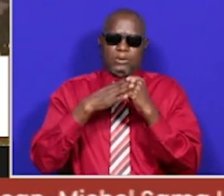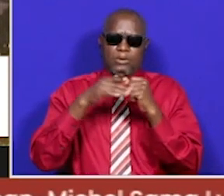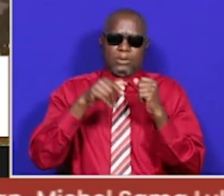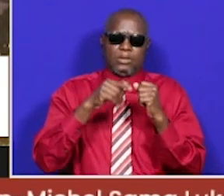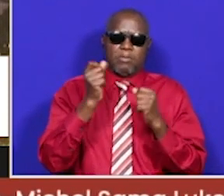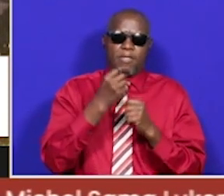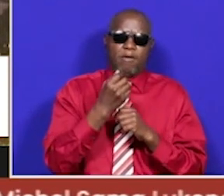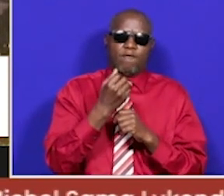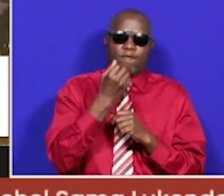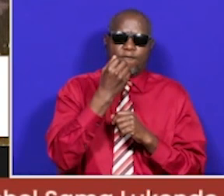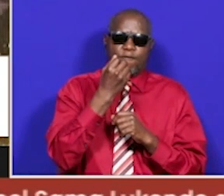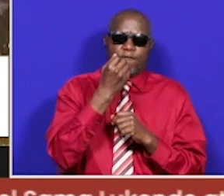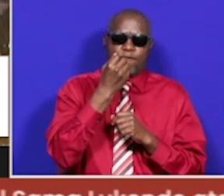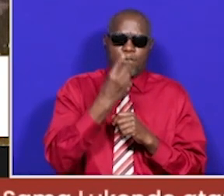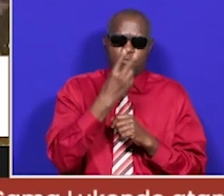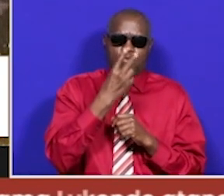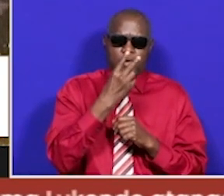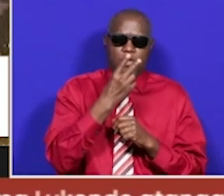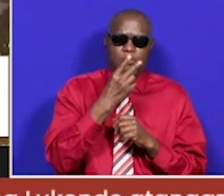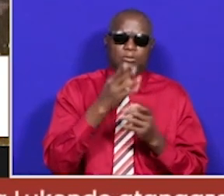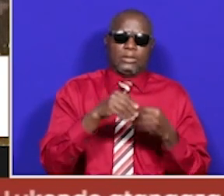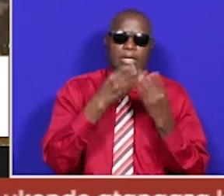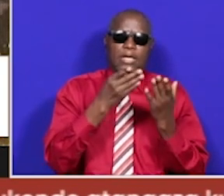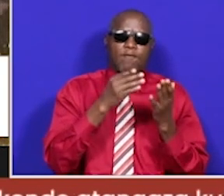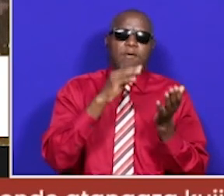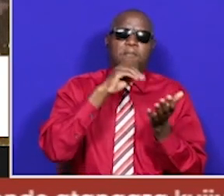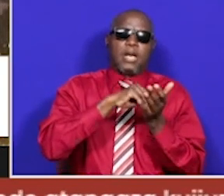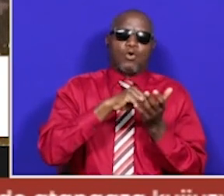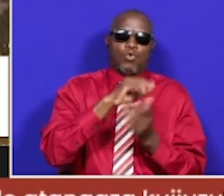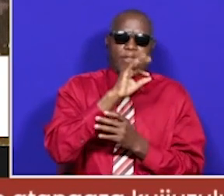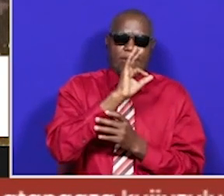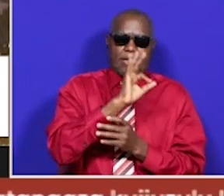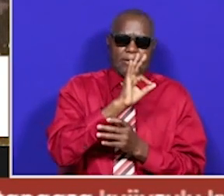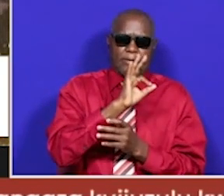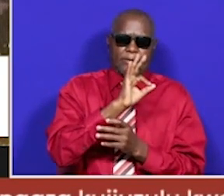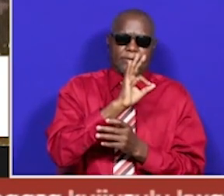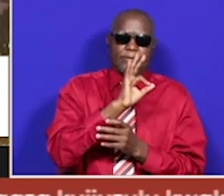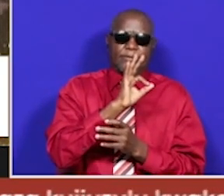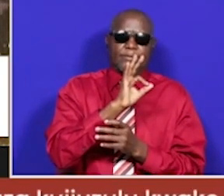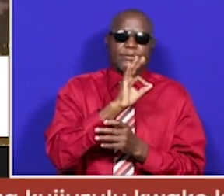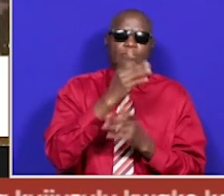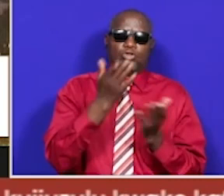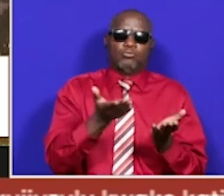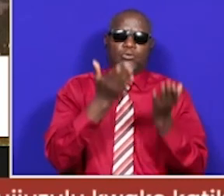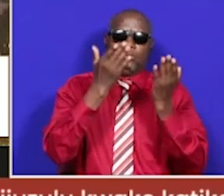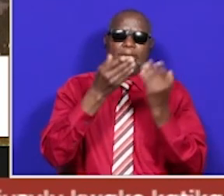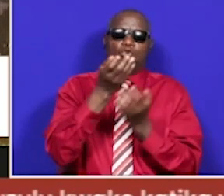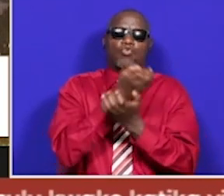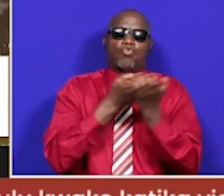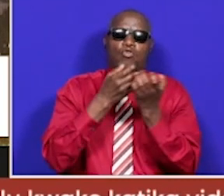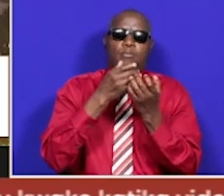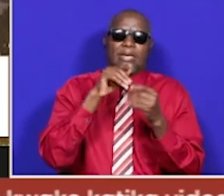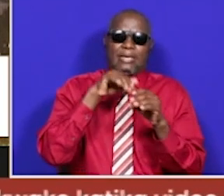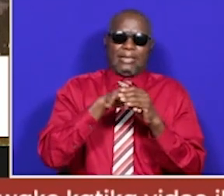Homa Bay. Benki ya DTB imetoa shilingi milioni 3 ili kuhimiza juhudi za kukuza ukuaji wa uchumi endelevu katika eneo hilo